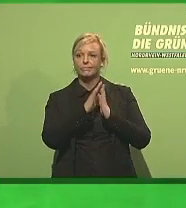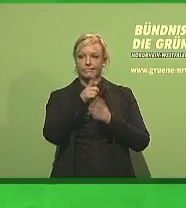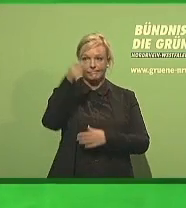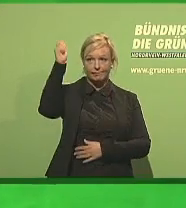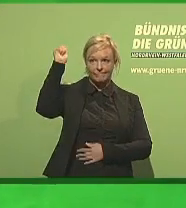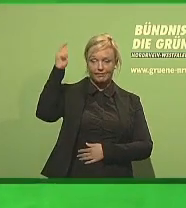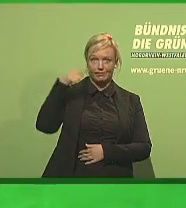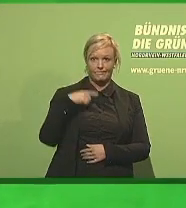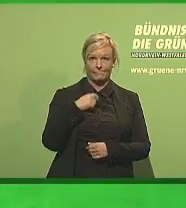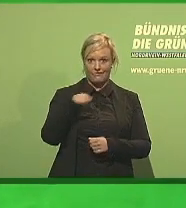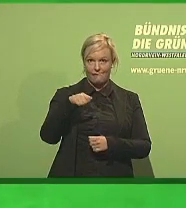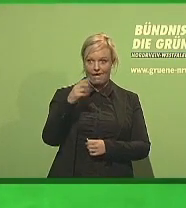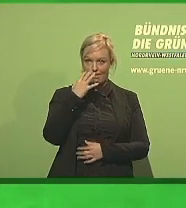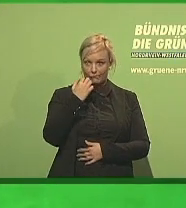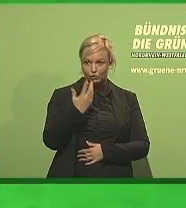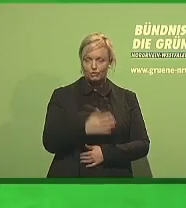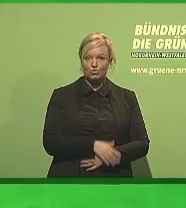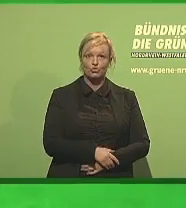wählen wollt,